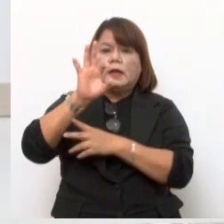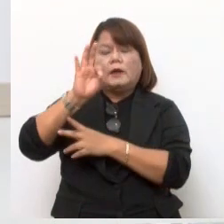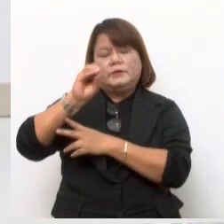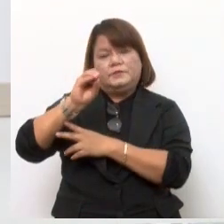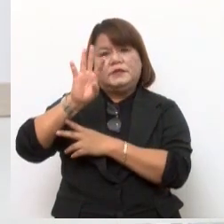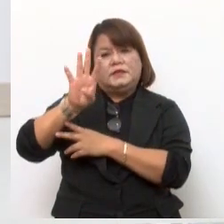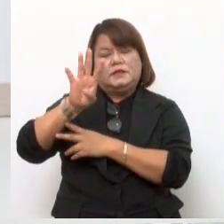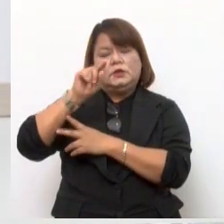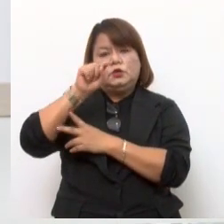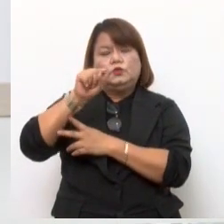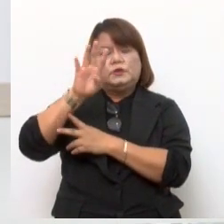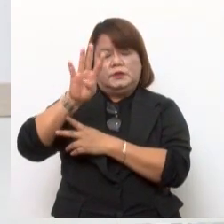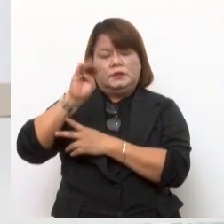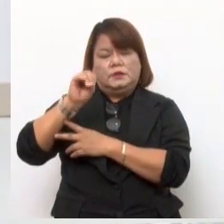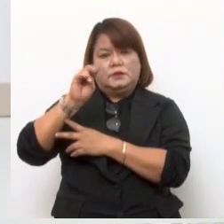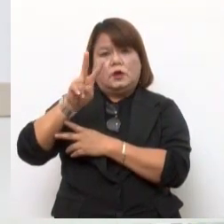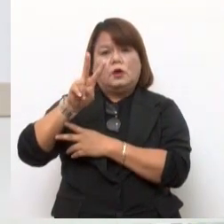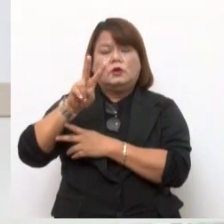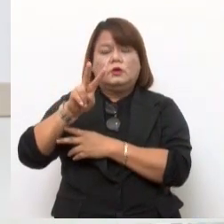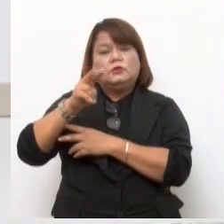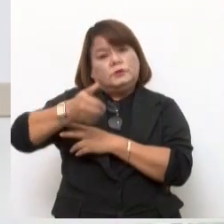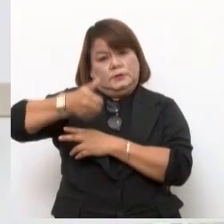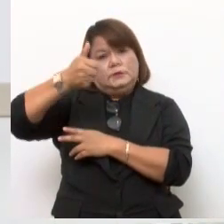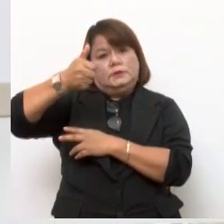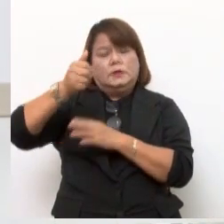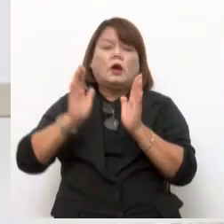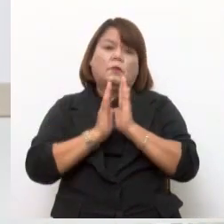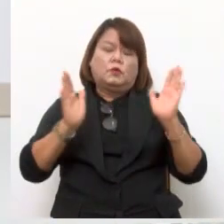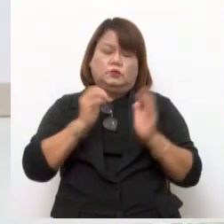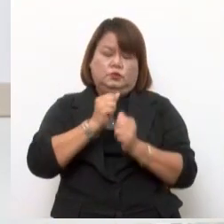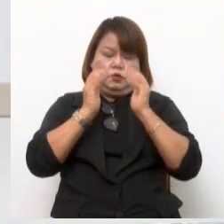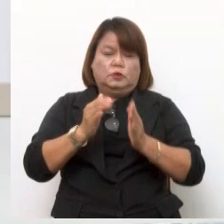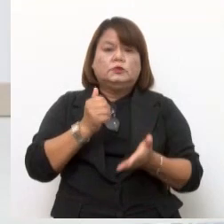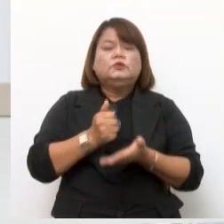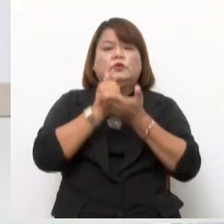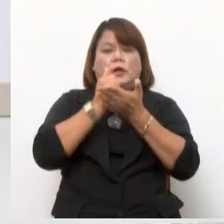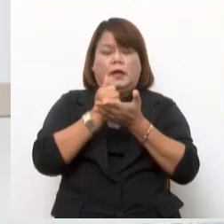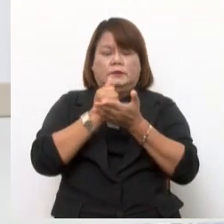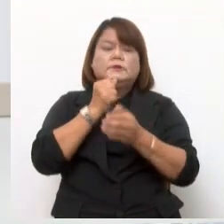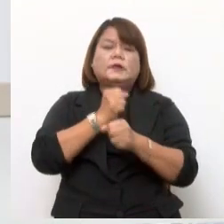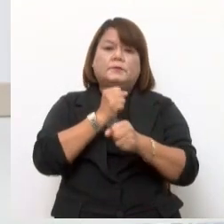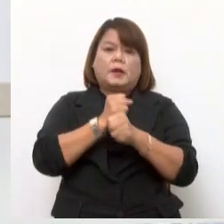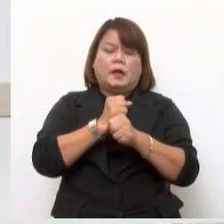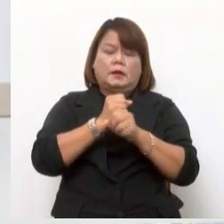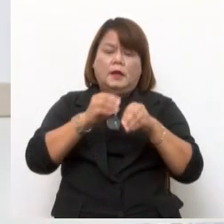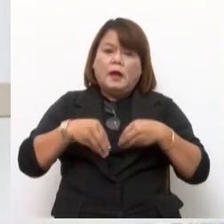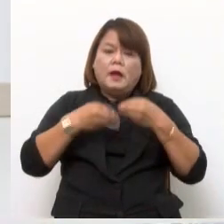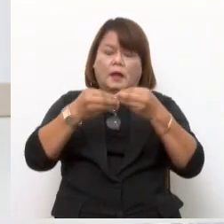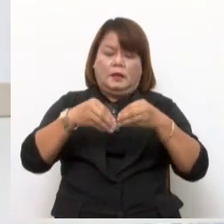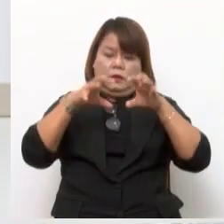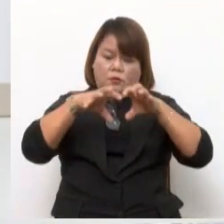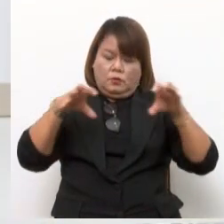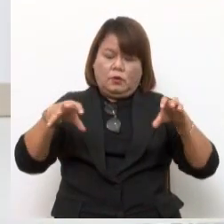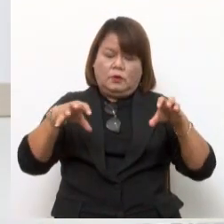94.42 อยู่ในระดับดีก็ขอขอบคุณพวกเราที่ช่วยกันขับเคลื่อนภารกิจตรงนี้ซึ่งเป็นภารกิจ